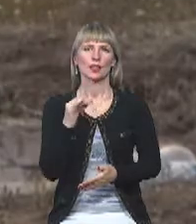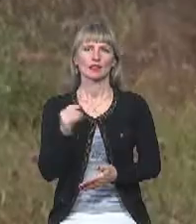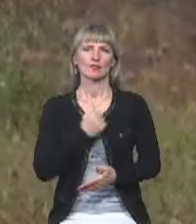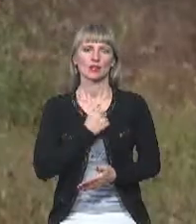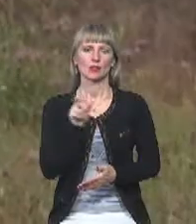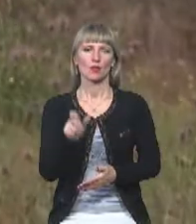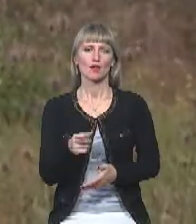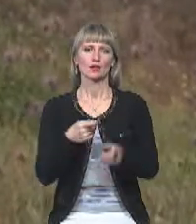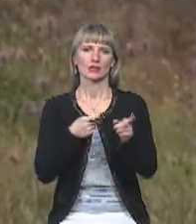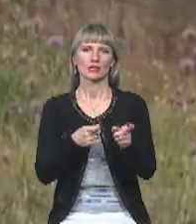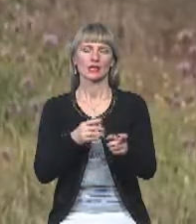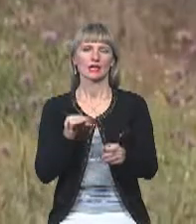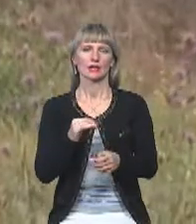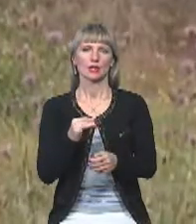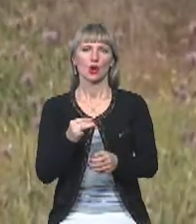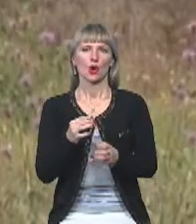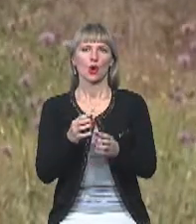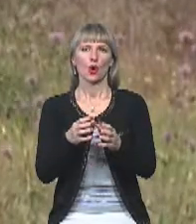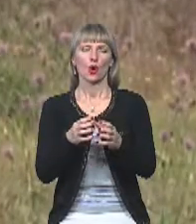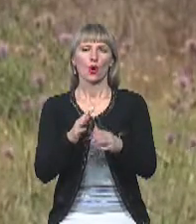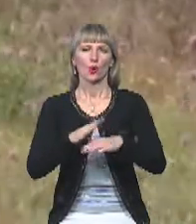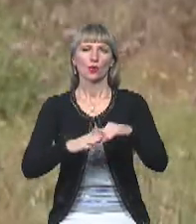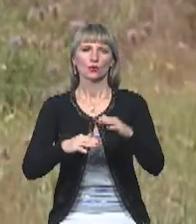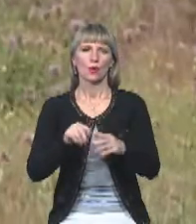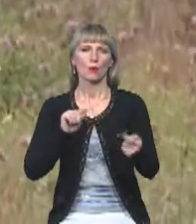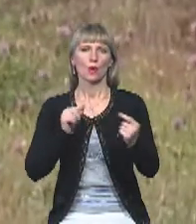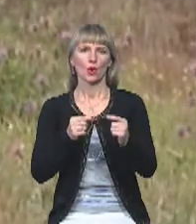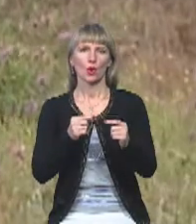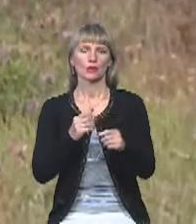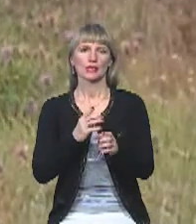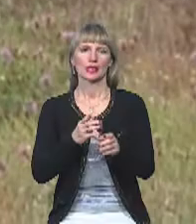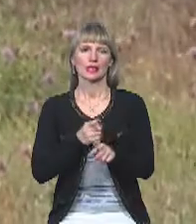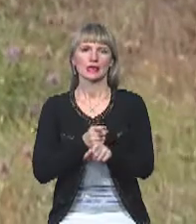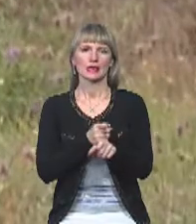військових стріляла з ручного протитанкового гранатомету.